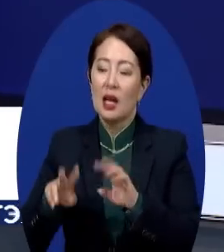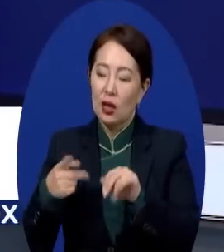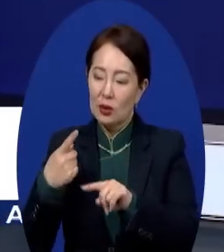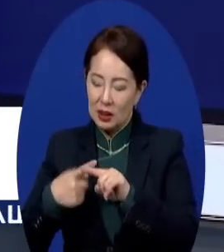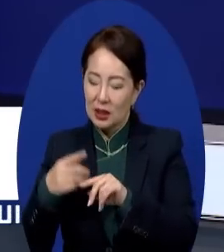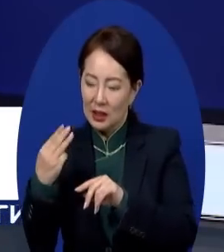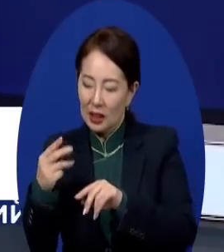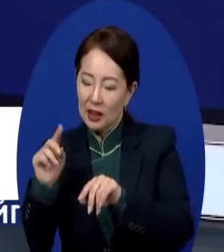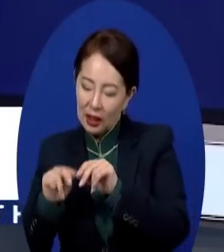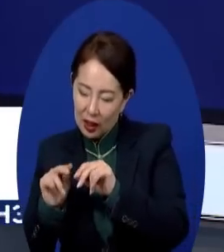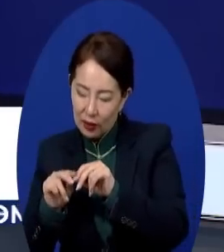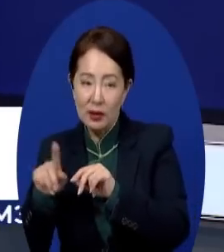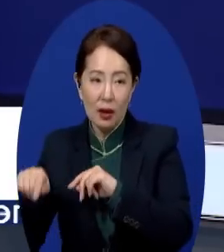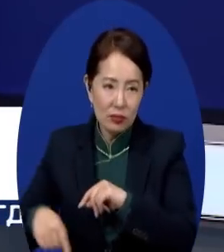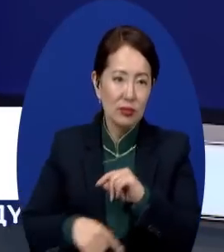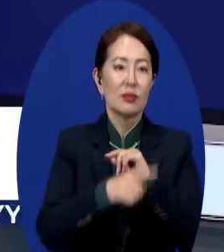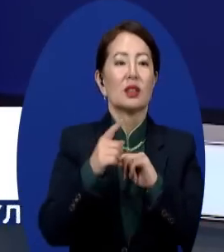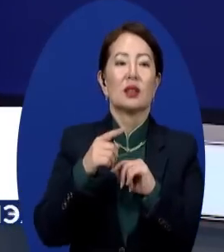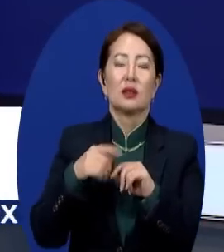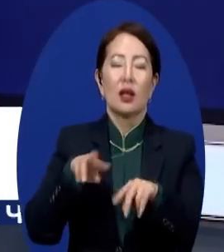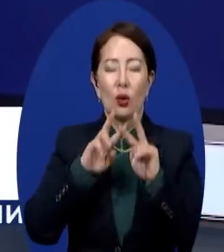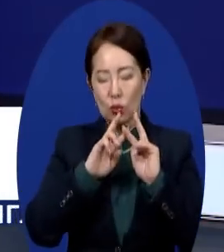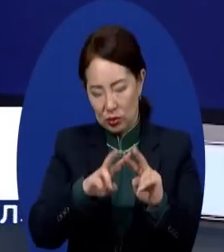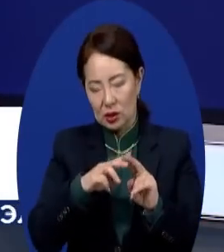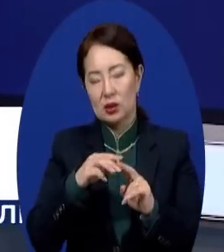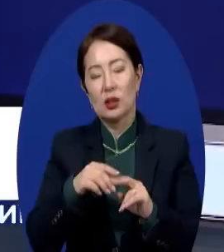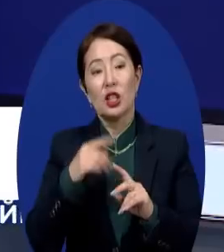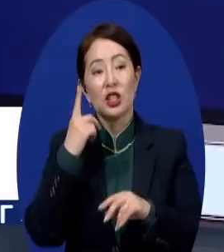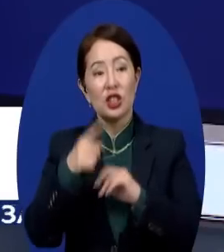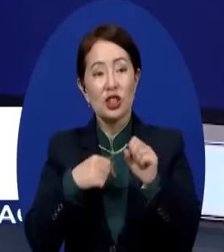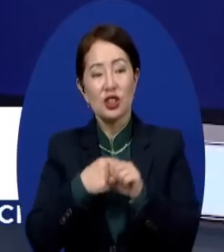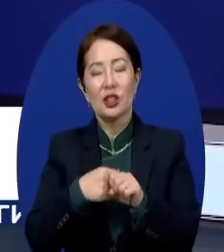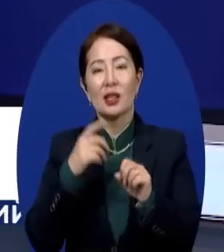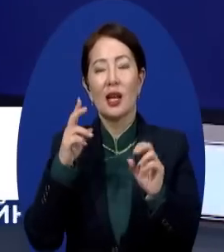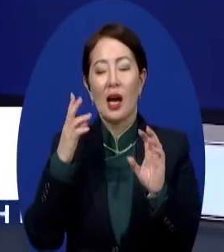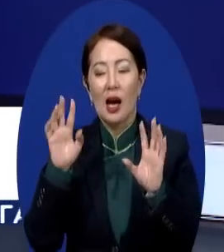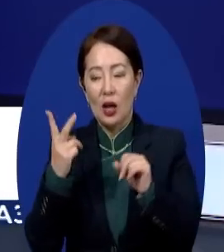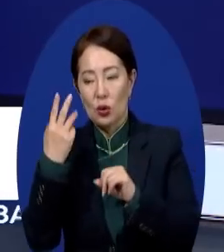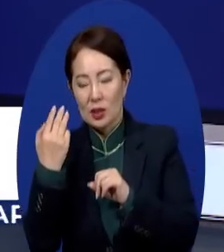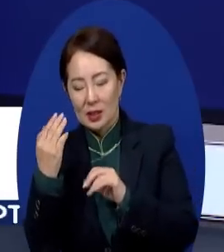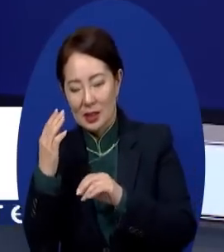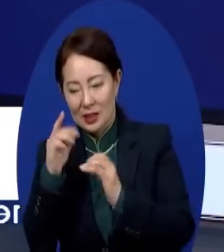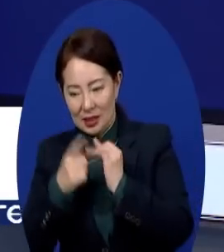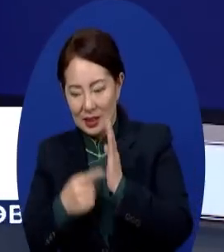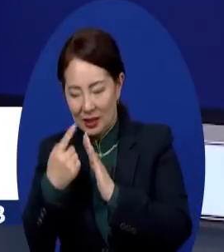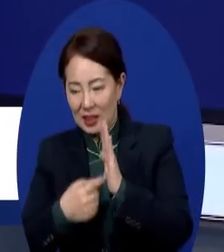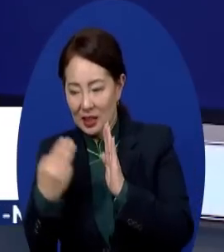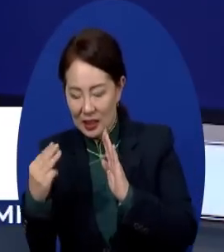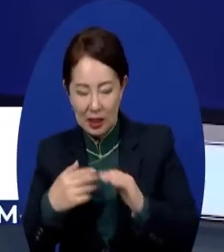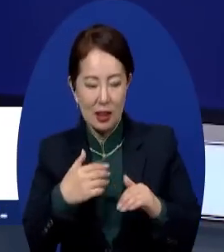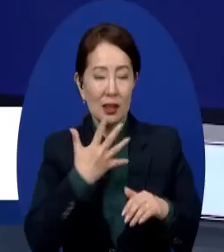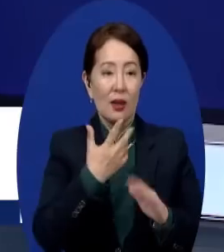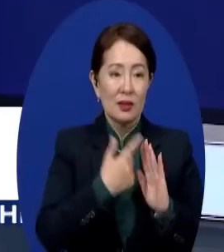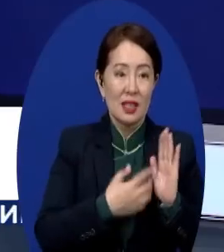Тэгээд энэ нь болохоор энэ улирх хичээлийнхэн жилийг дуустал үргэлжлээд ингээ ерөөсө жил болгоны 12 дугаар сар 5 сард багш нараас тогтмол юм шалгалт аваад ирэхээр багш